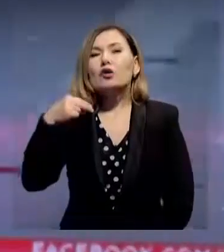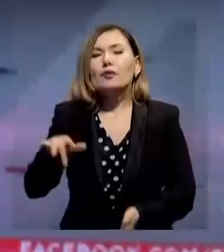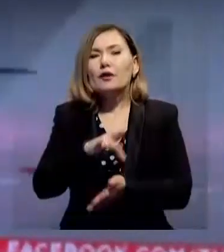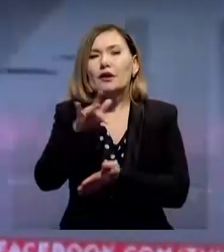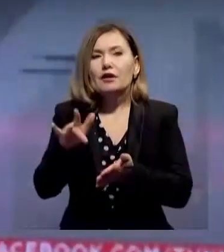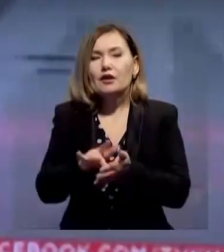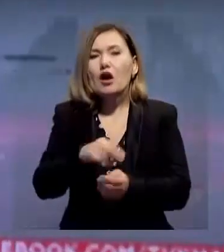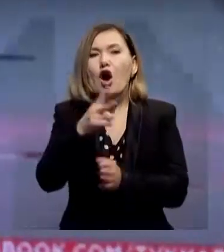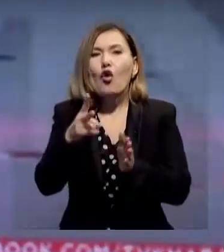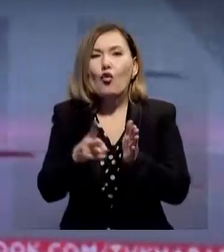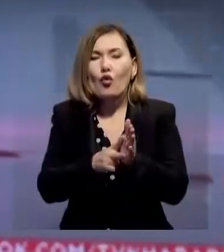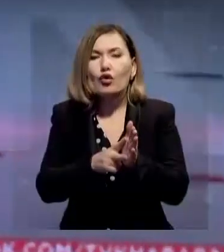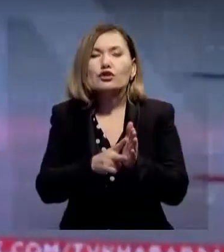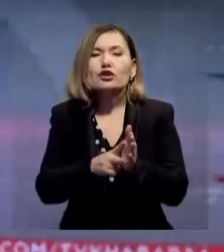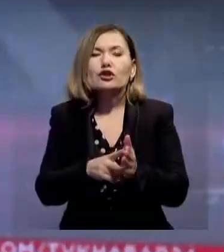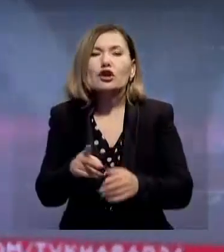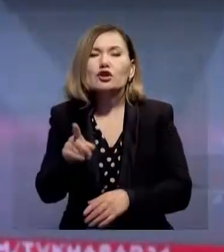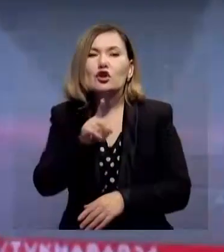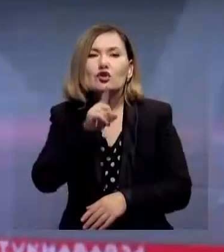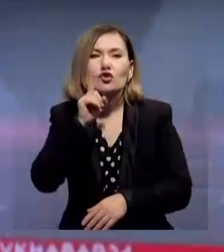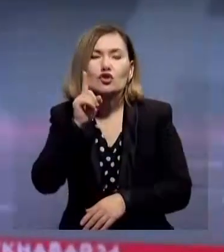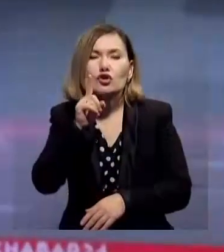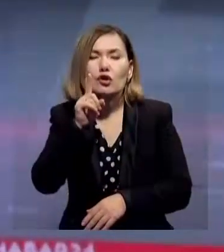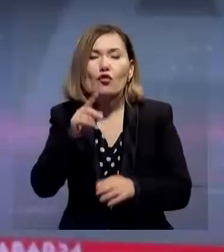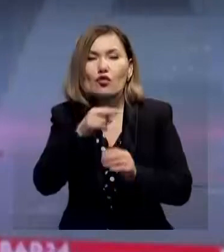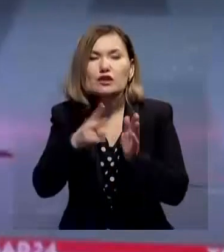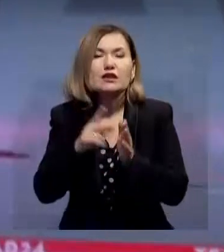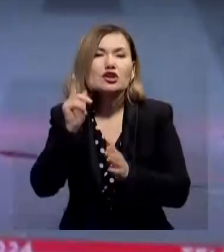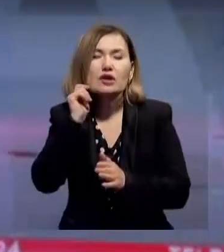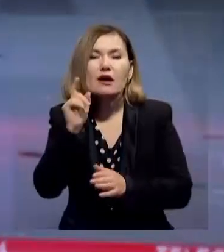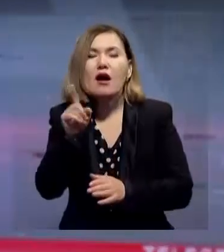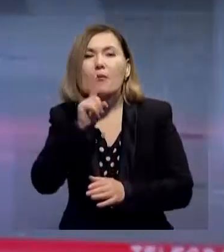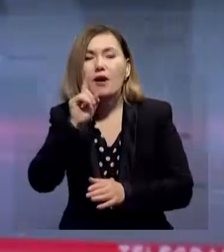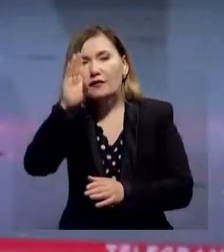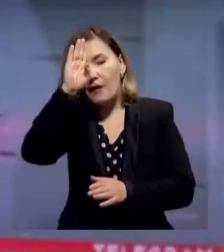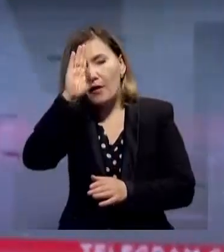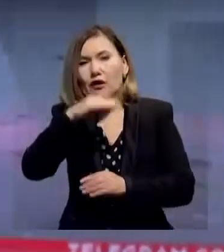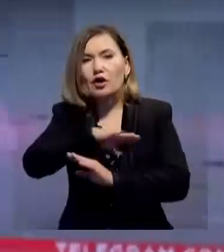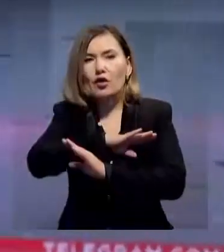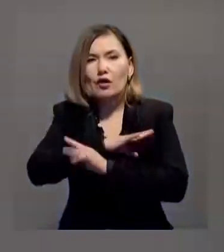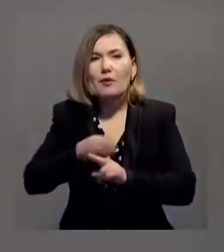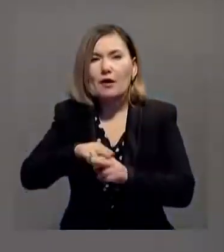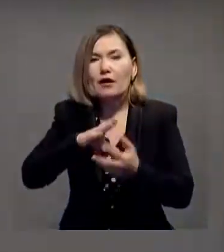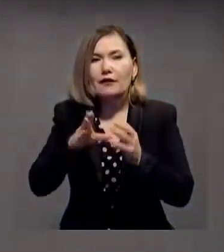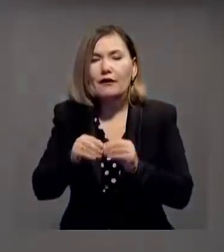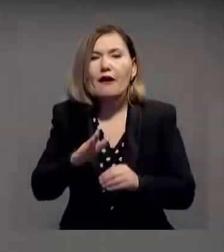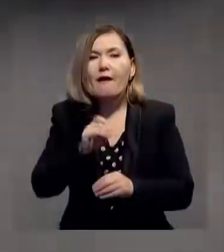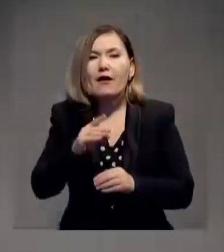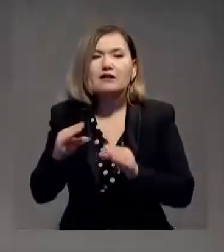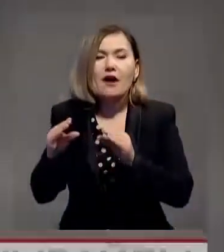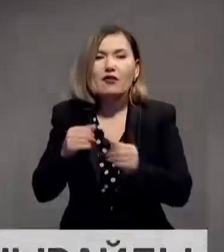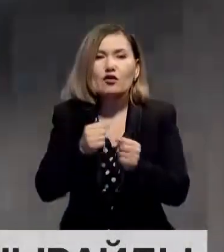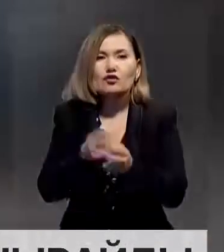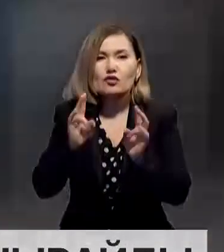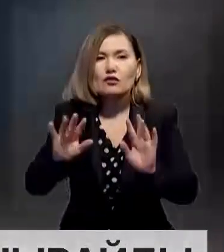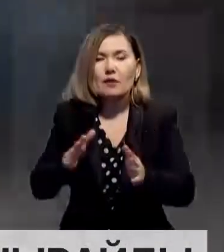Ақтөбеде 17 жастағы скутер жүргізушісі көлік апатынан қаза тапты. Кәмелетке толмаған бозбала ВАЗ автокөлігіне